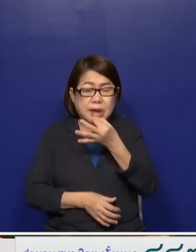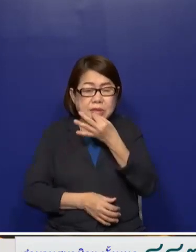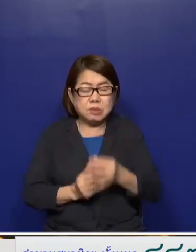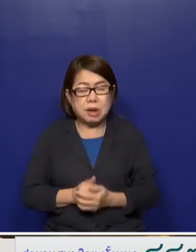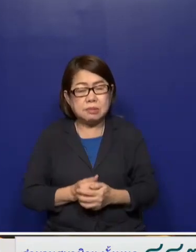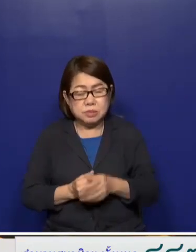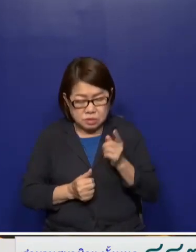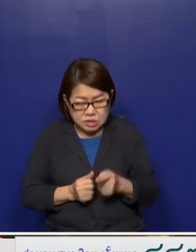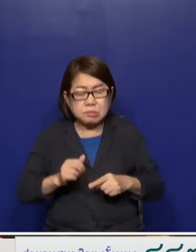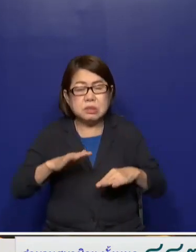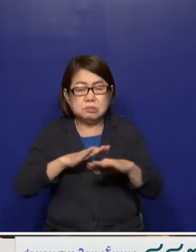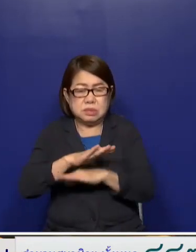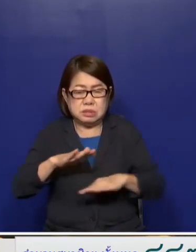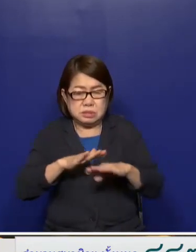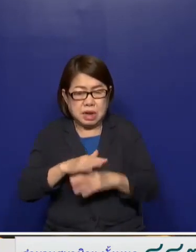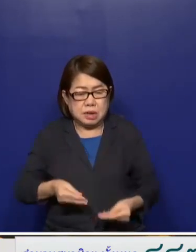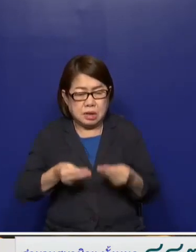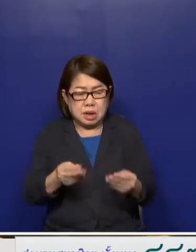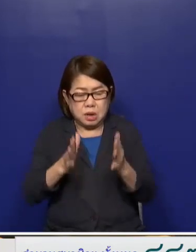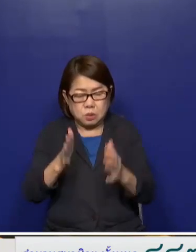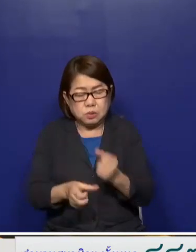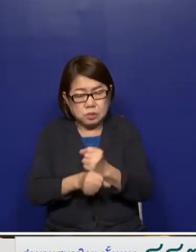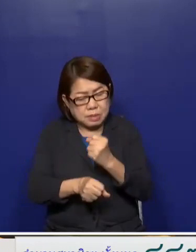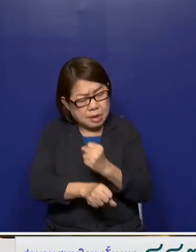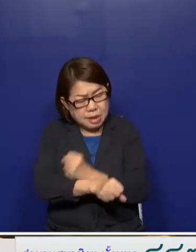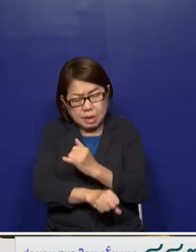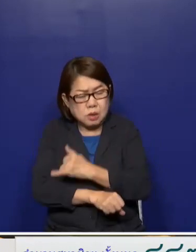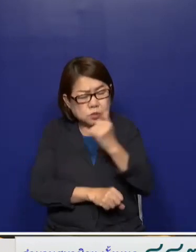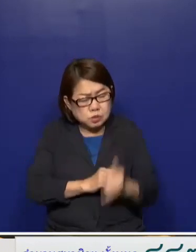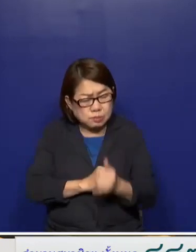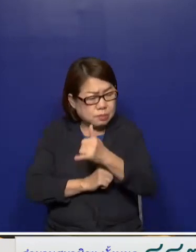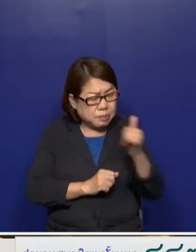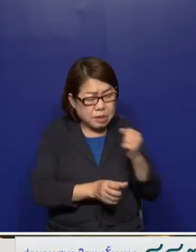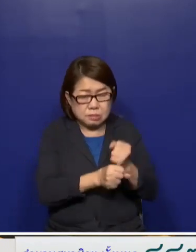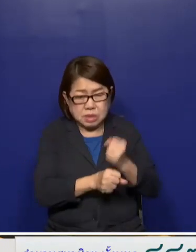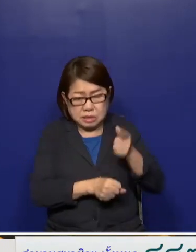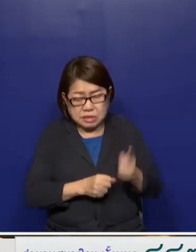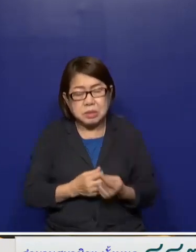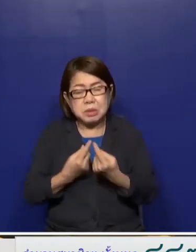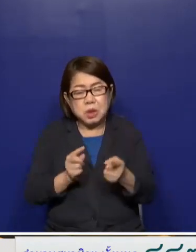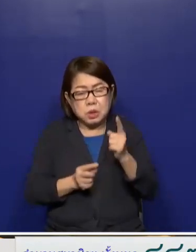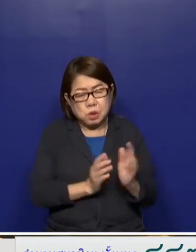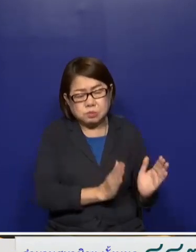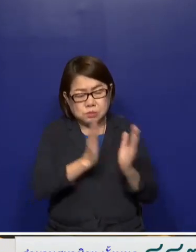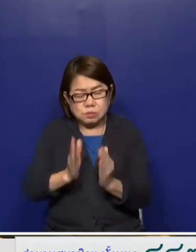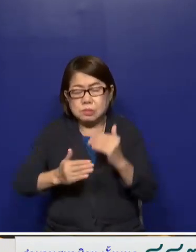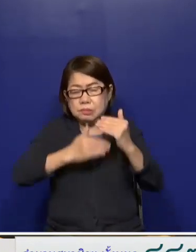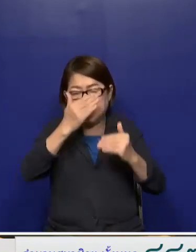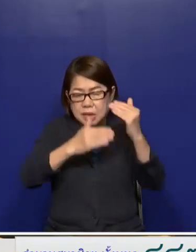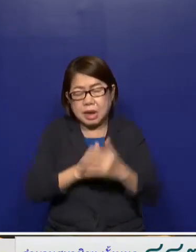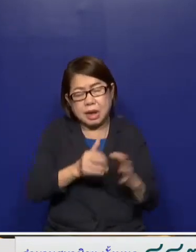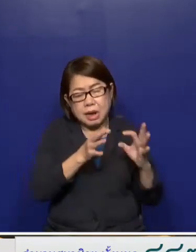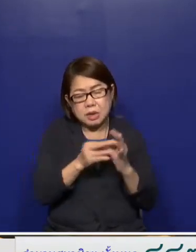ของการสร้างกำลังผลิตภาคแรงงานจริงๆแต่มันต้องพัฒนาก้าวหน้าไปยังเทค